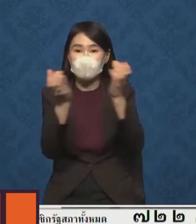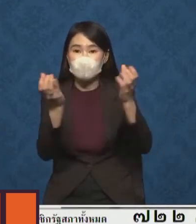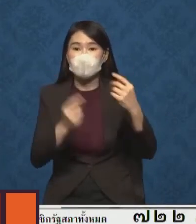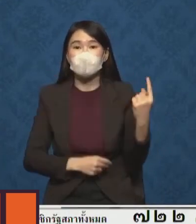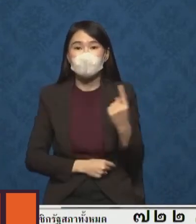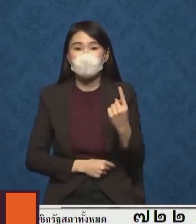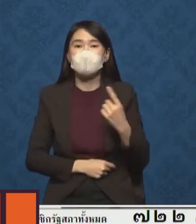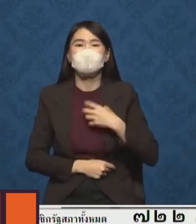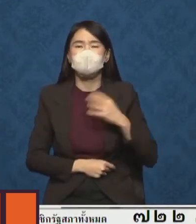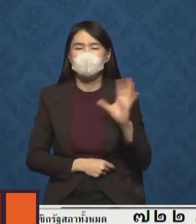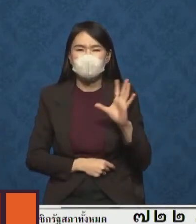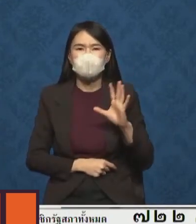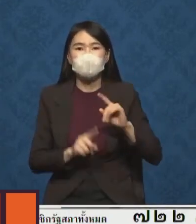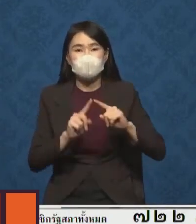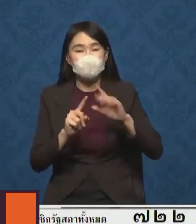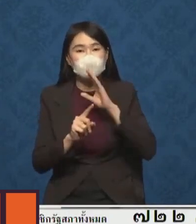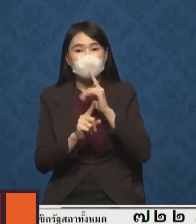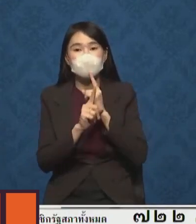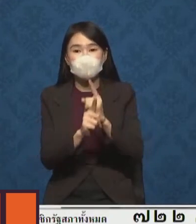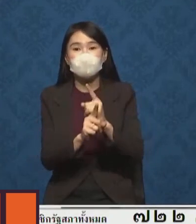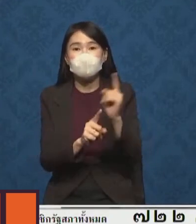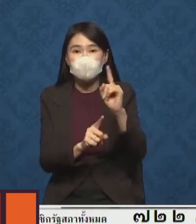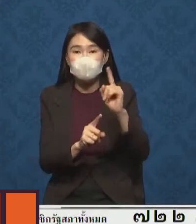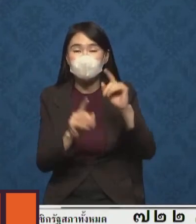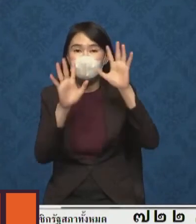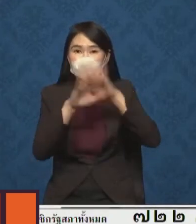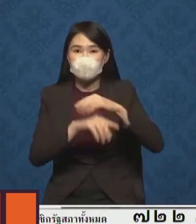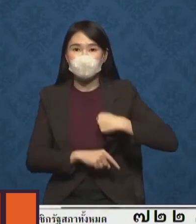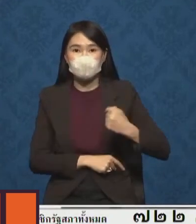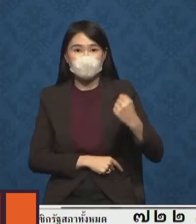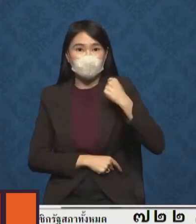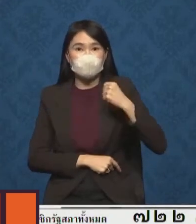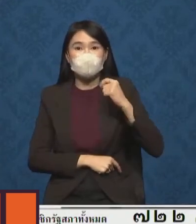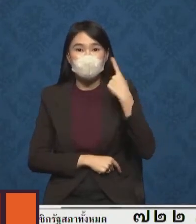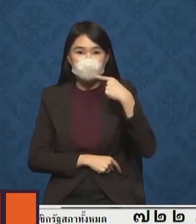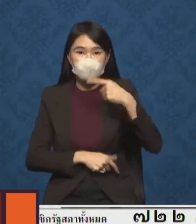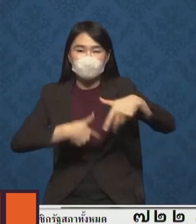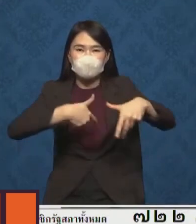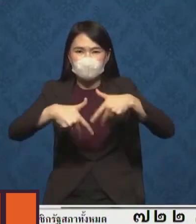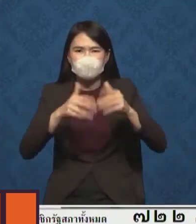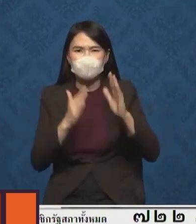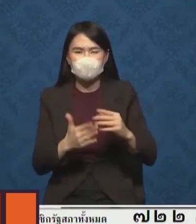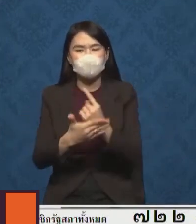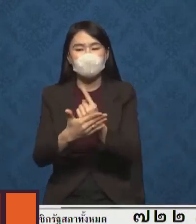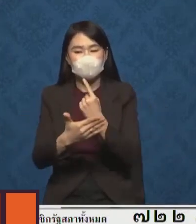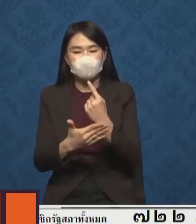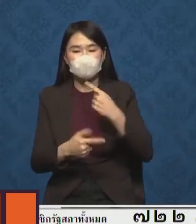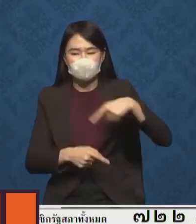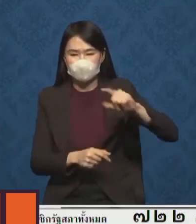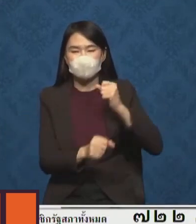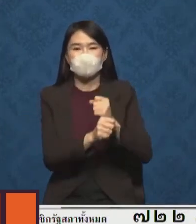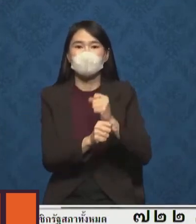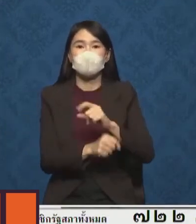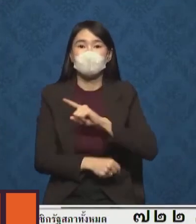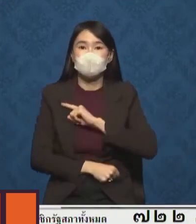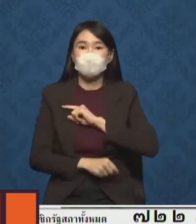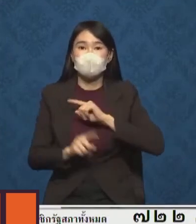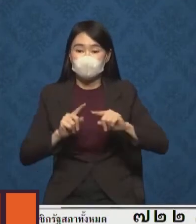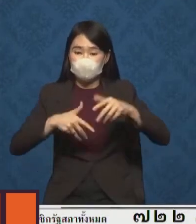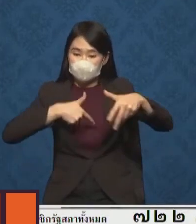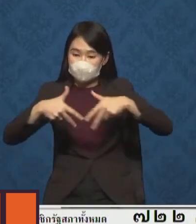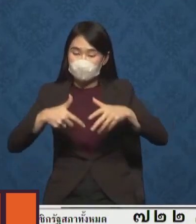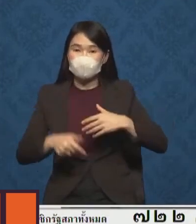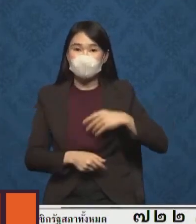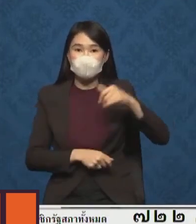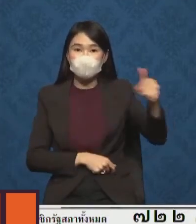ียวแต่เขาแก้ตามอำนาจทประชาชนมอบหมายให้ตัวแทนของพวกเขาซึงเขาไม่สามารถมา